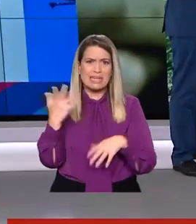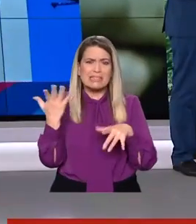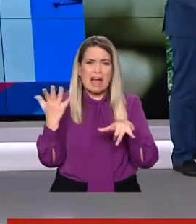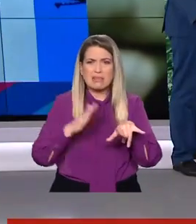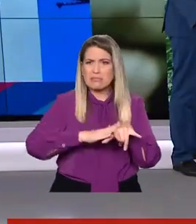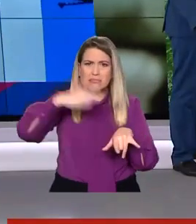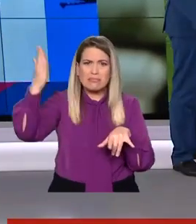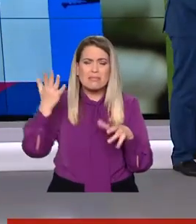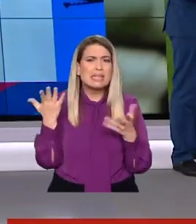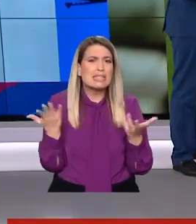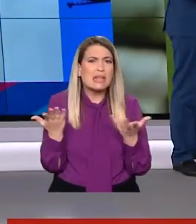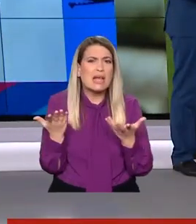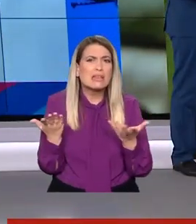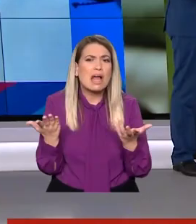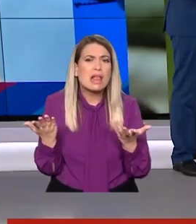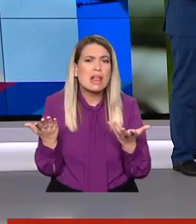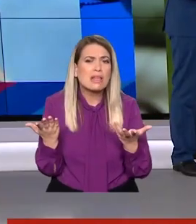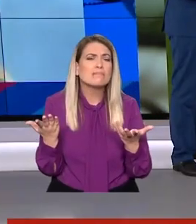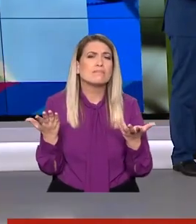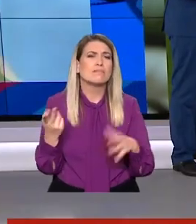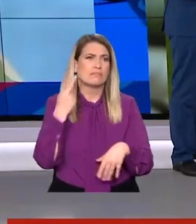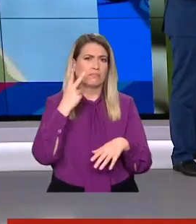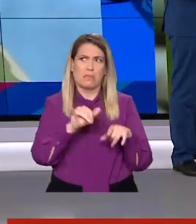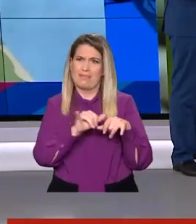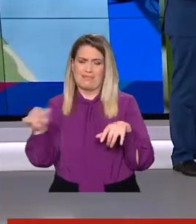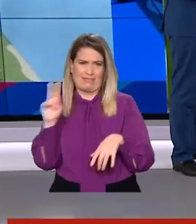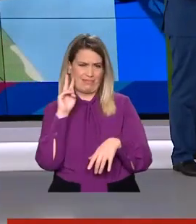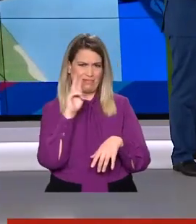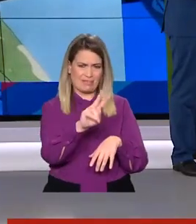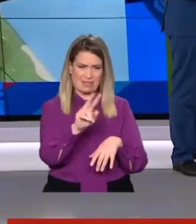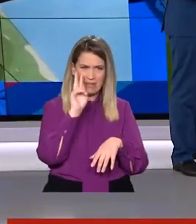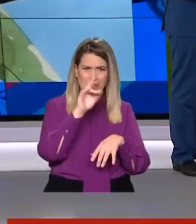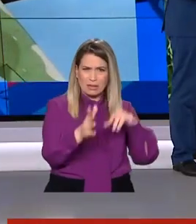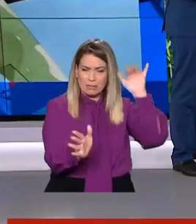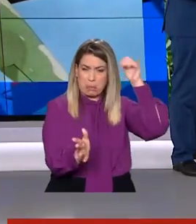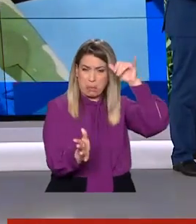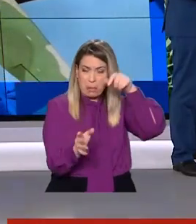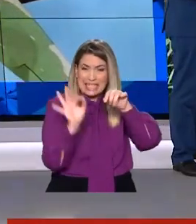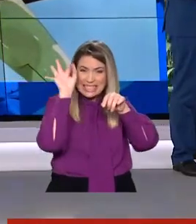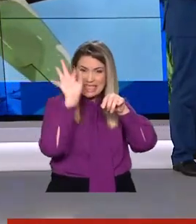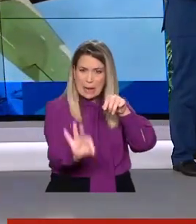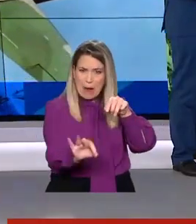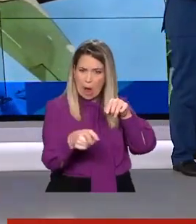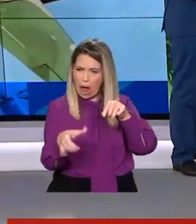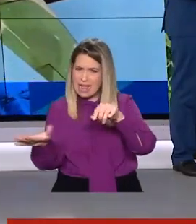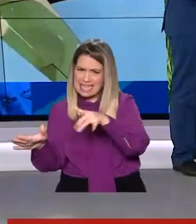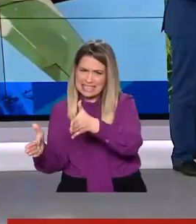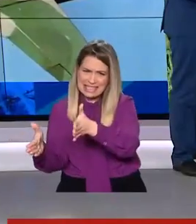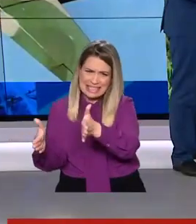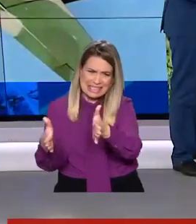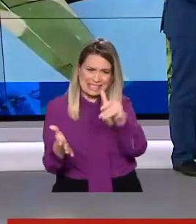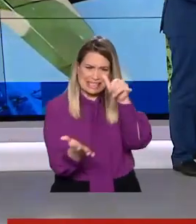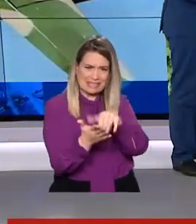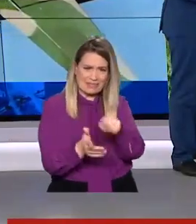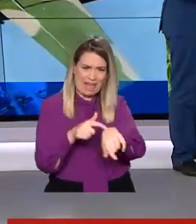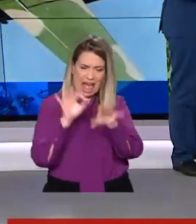αεροσκάφος. Γίνεται μεγάλη διασπορά. Πάντα πάνε πολύ μακριά τα στρίμια. Στην προκειμένη περίπτωση φαίνεται όλο το αεροσκάφος να έχει καταλήξει σε συγκεκριμένο σημείο. Από εδώ, τρόπο, το σημείο που βλέπουμε